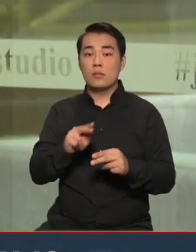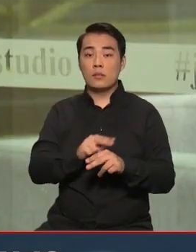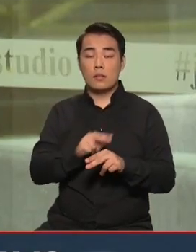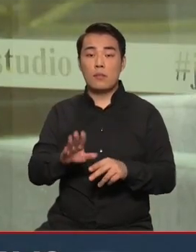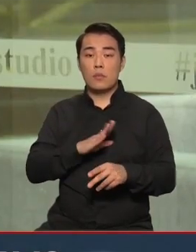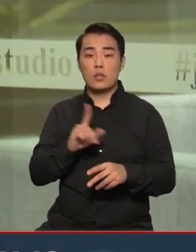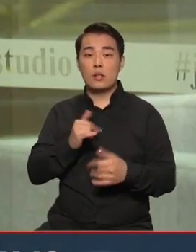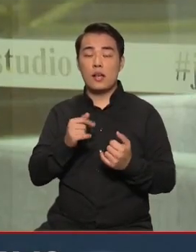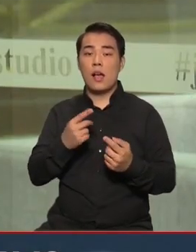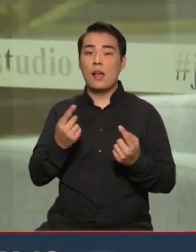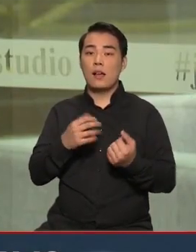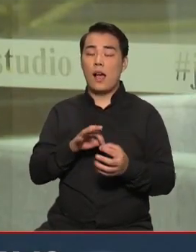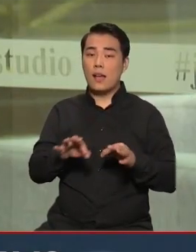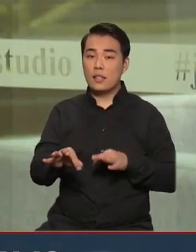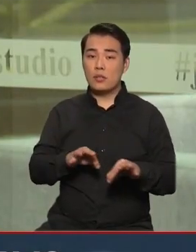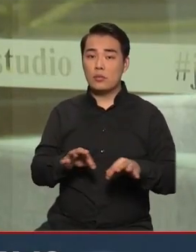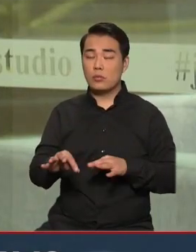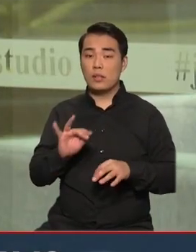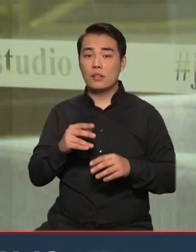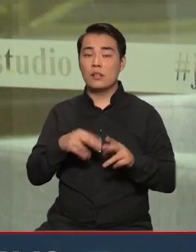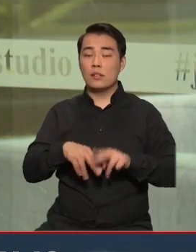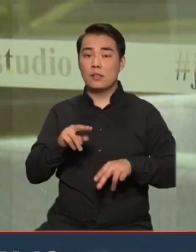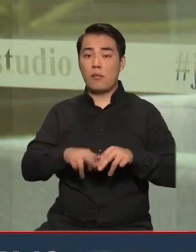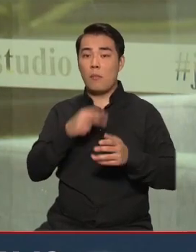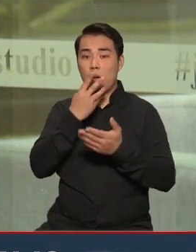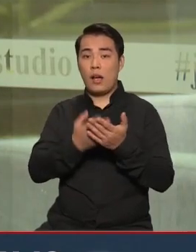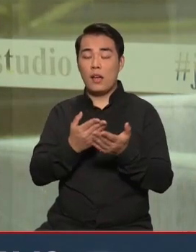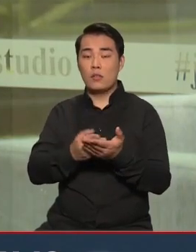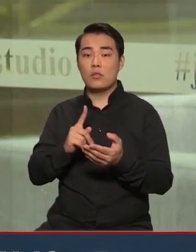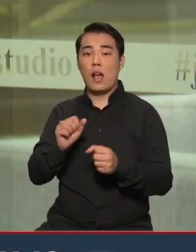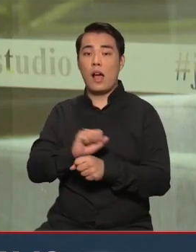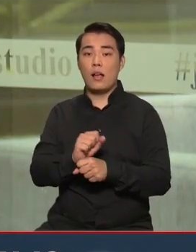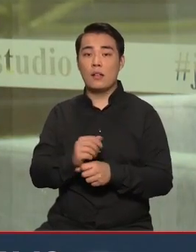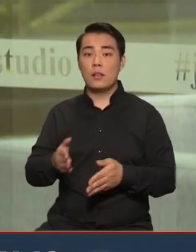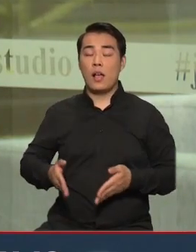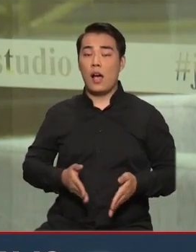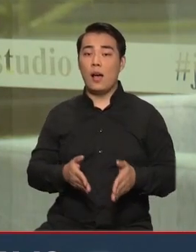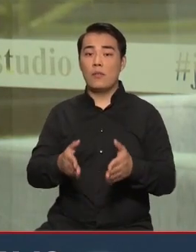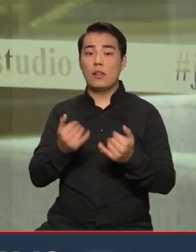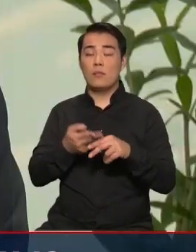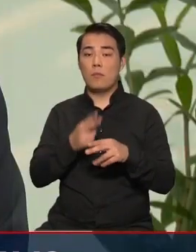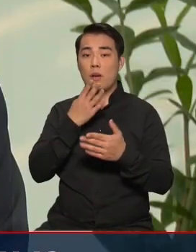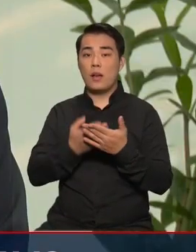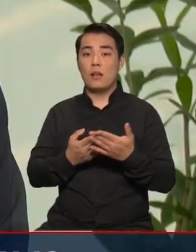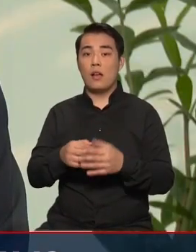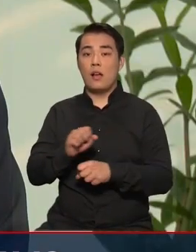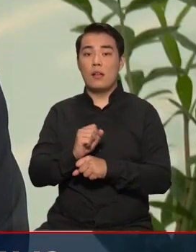Республикасына архитектура, сәулет, құрылыс ережелері бойынша, автомобиль жолдары бойынша, автомобиль көлік мәселелері бойынша,